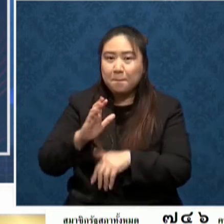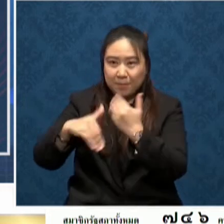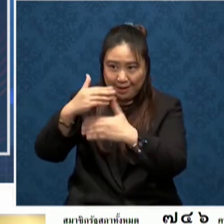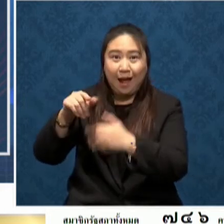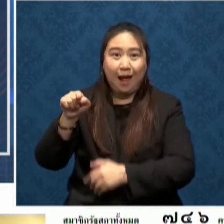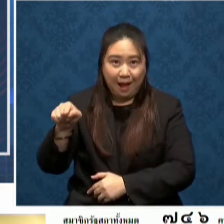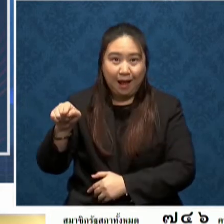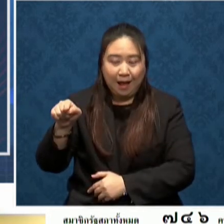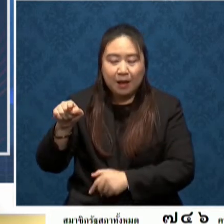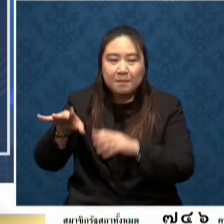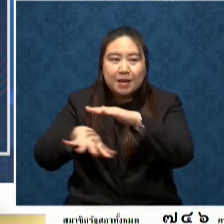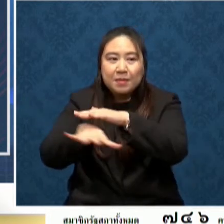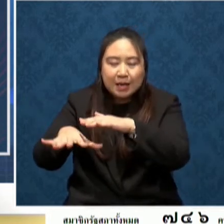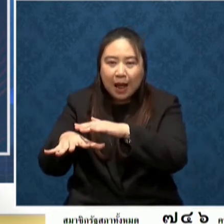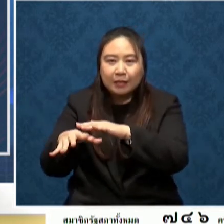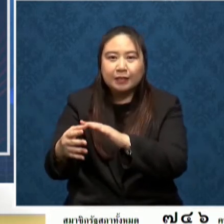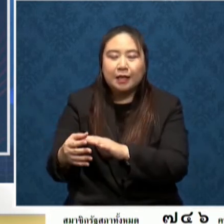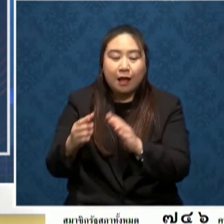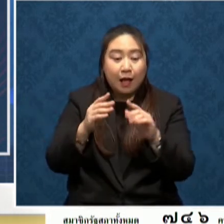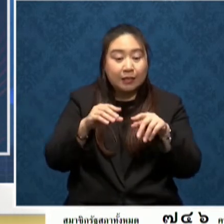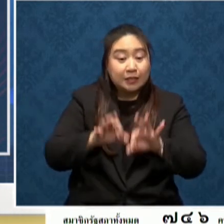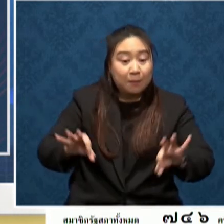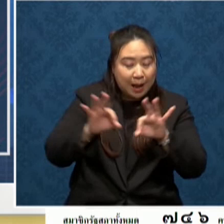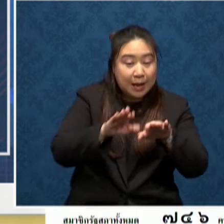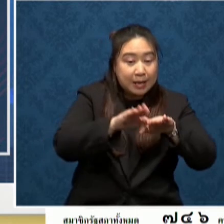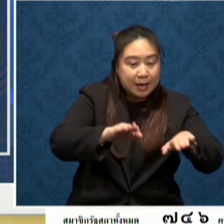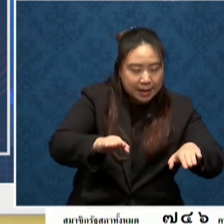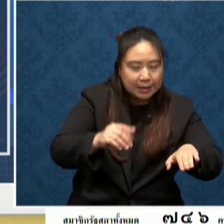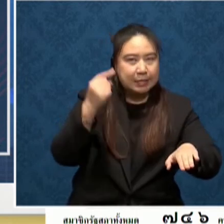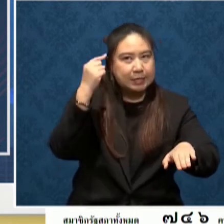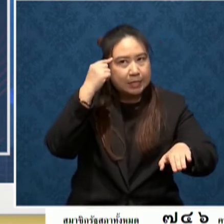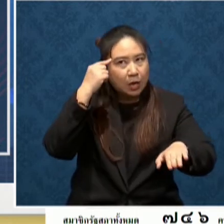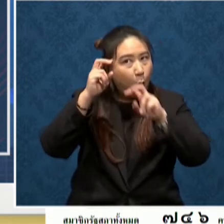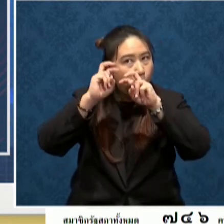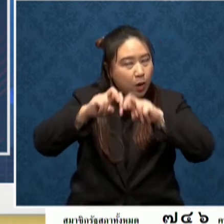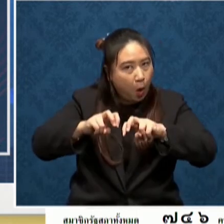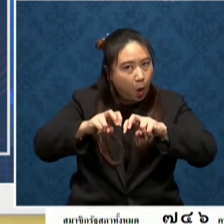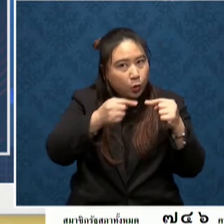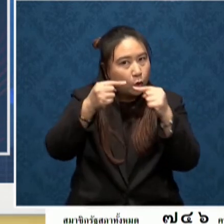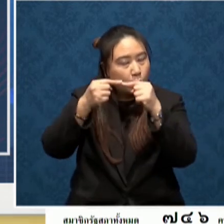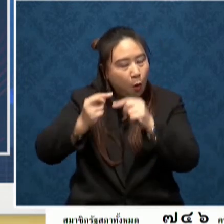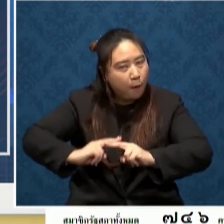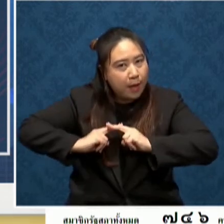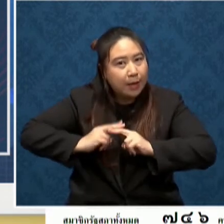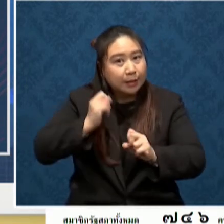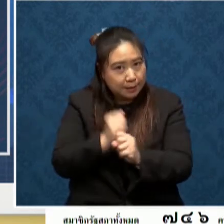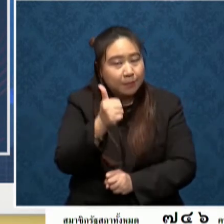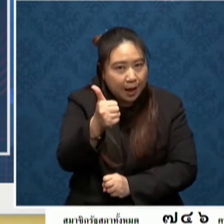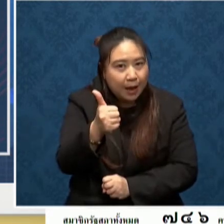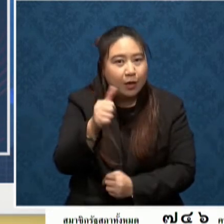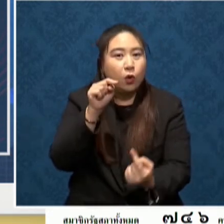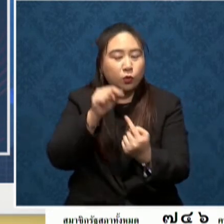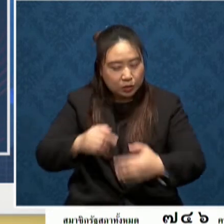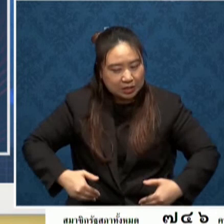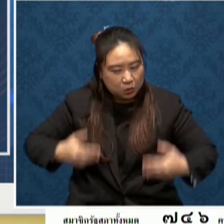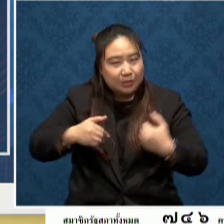้วยหักสูตฐานสมัทภนะจะเน้นการเดนรู้ให้นักเรีนสามารถคิดิคละต่อยอด เรีนรู้ได้ด้จนเองมีทัษาตจเป็ต่